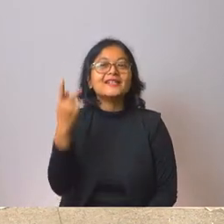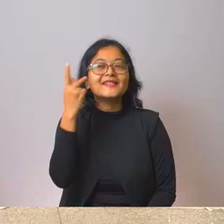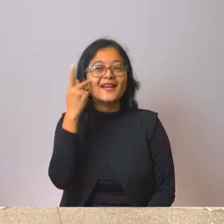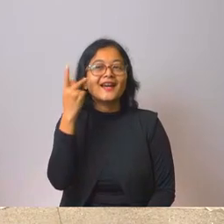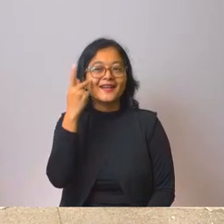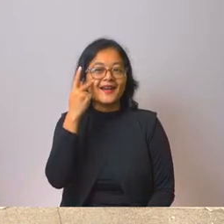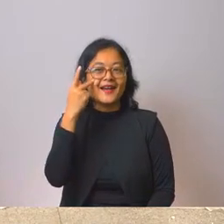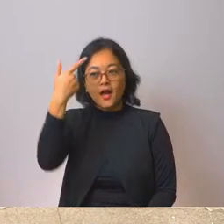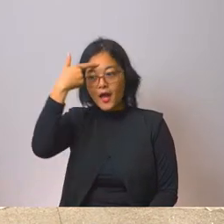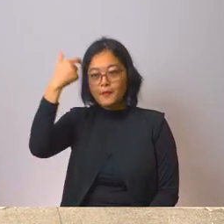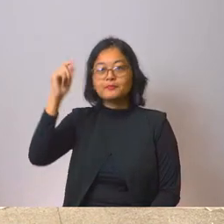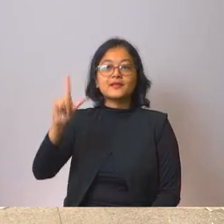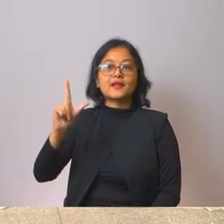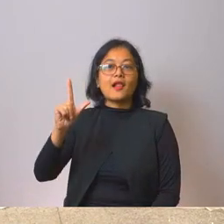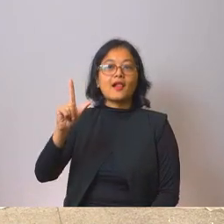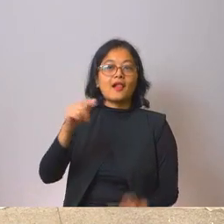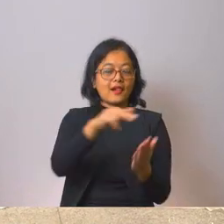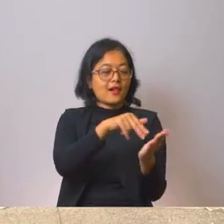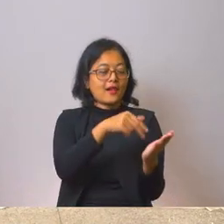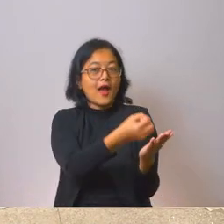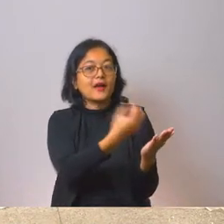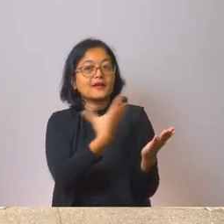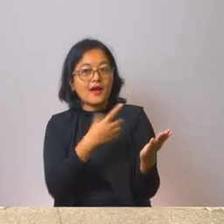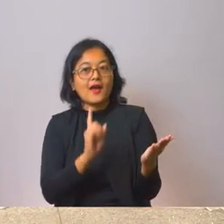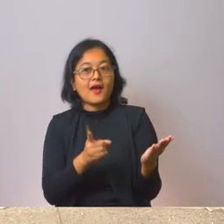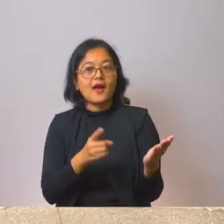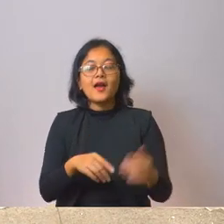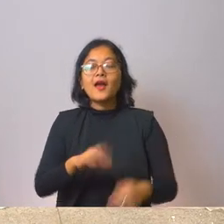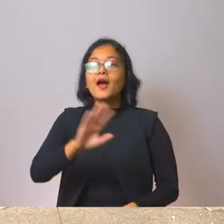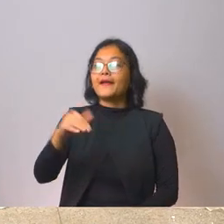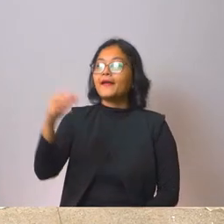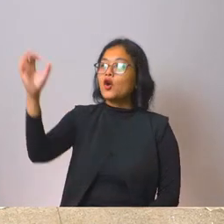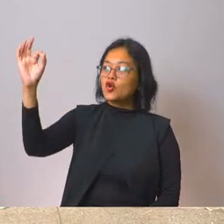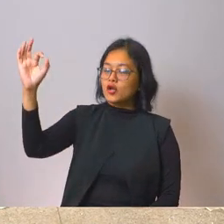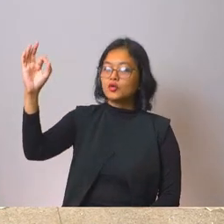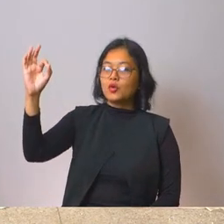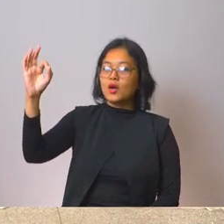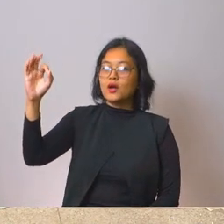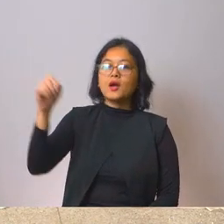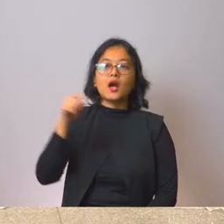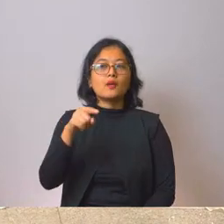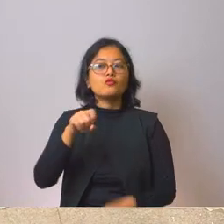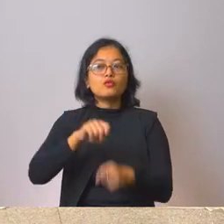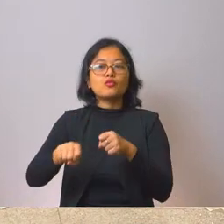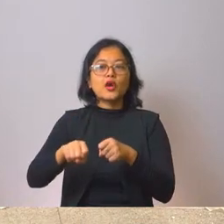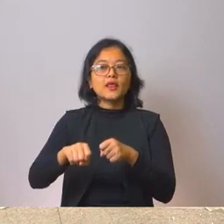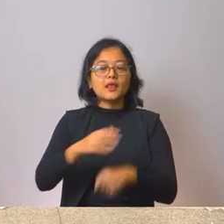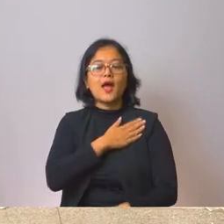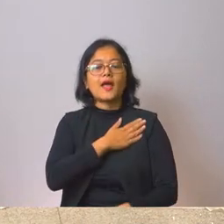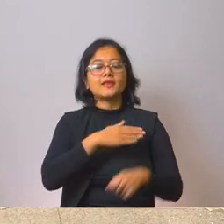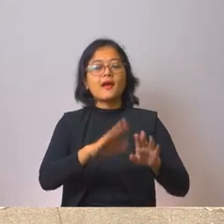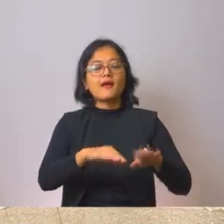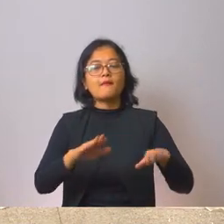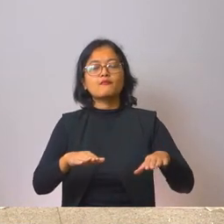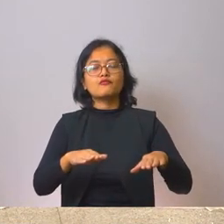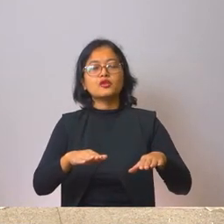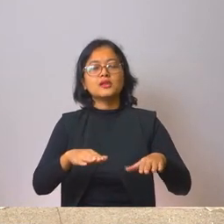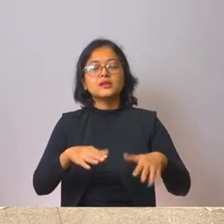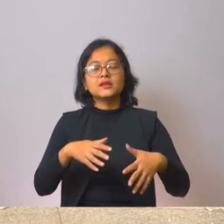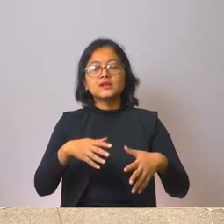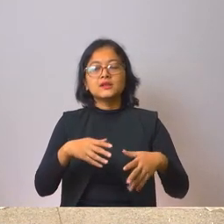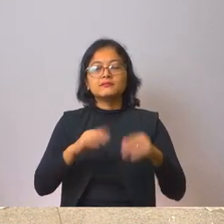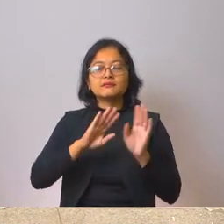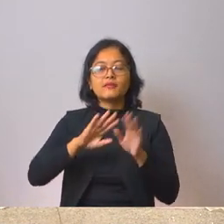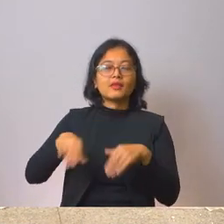orang tua, janganlah membuat hati anak-anakmu tawar. Gitu ya. Ini yang harus kita temukan. Kita harus cari